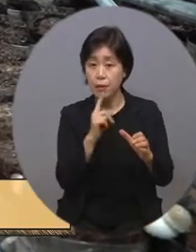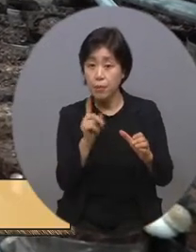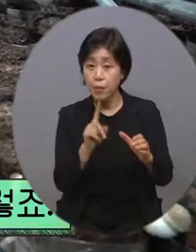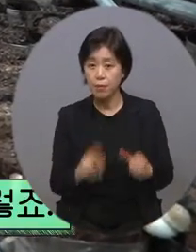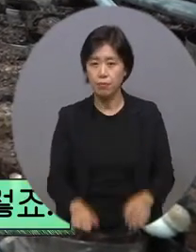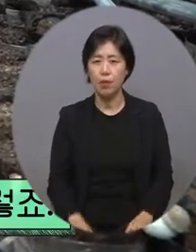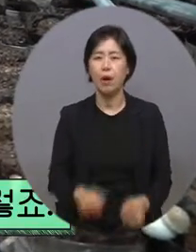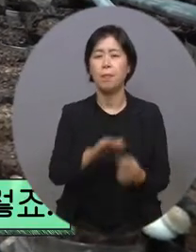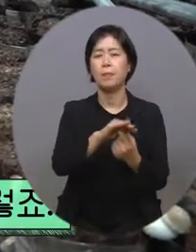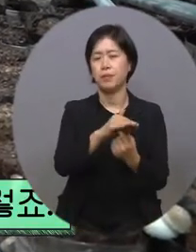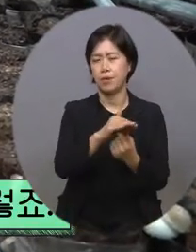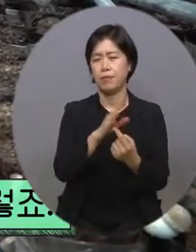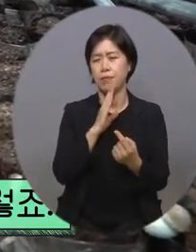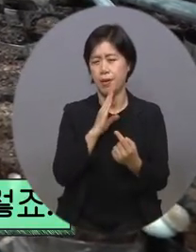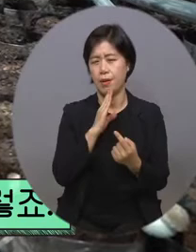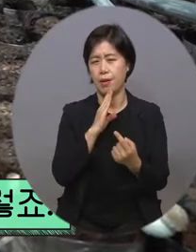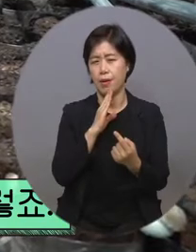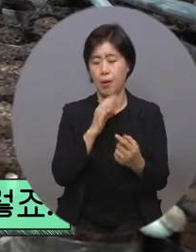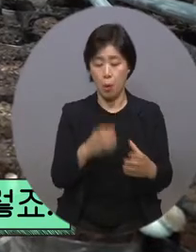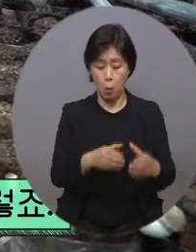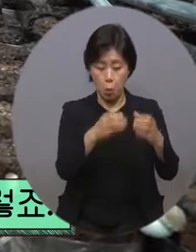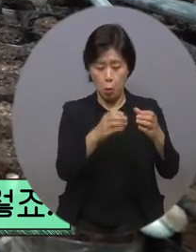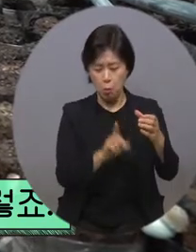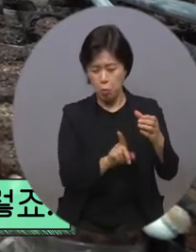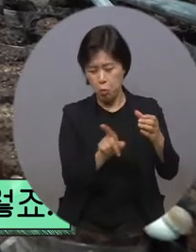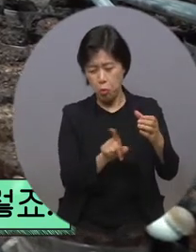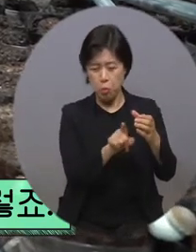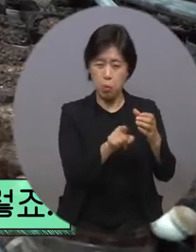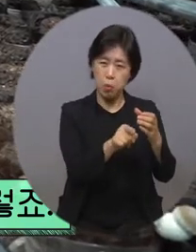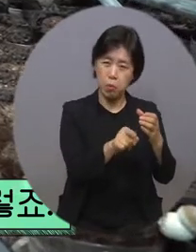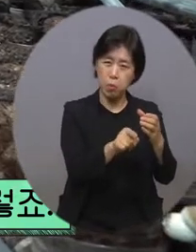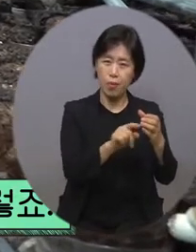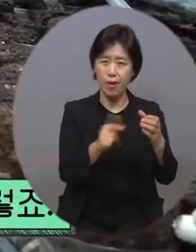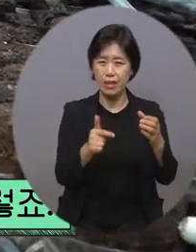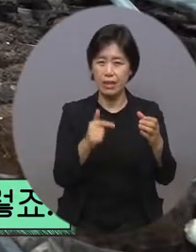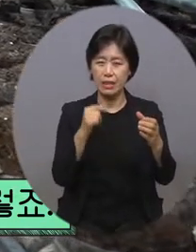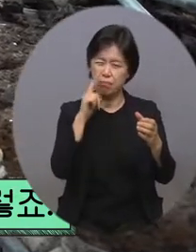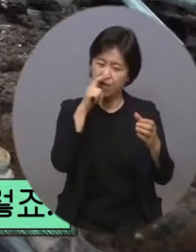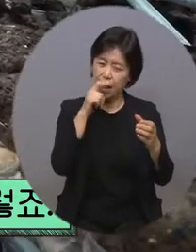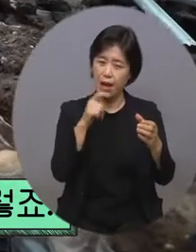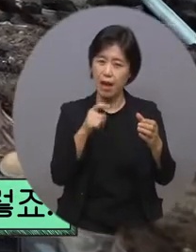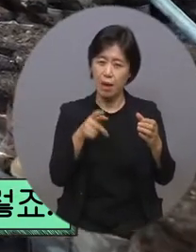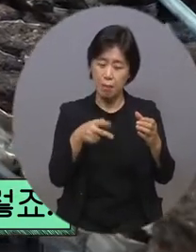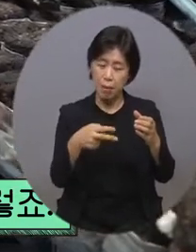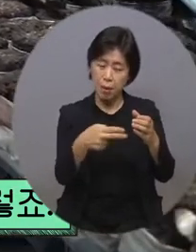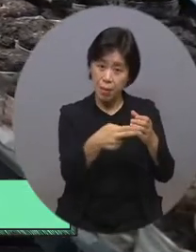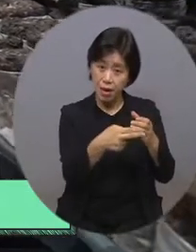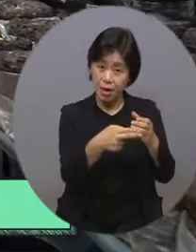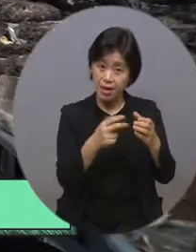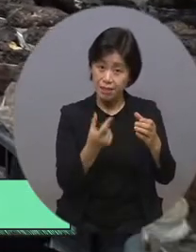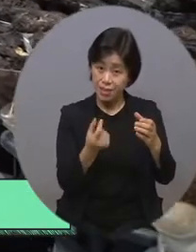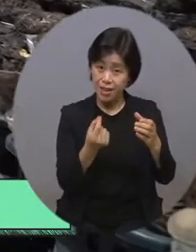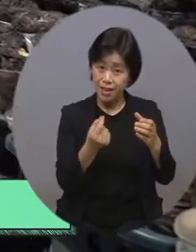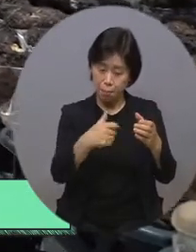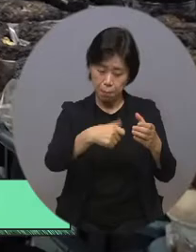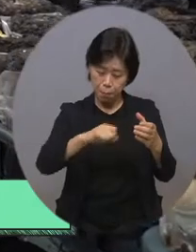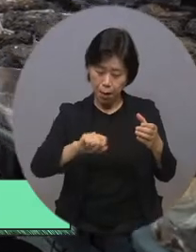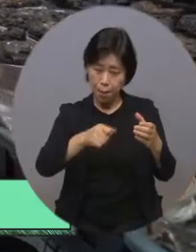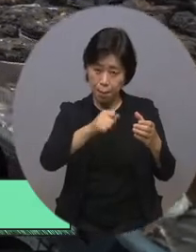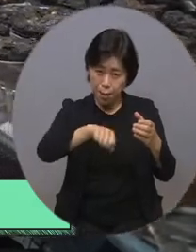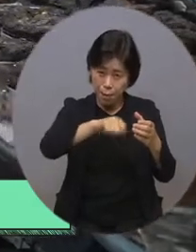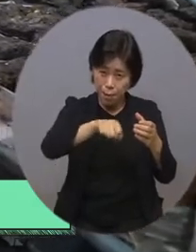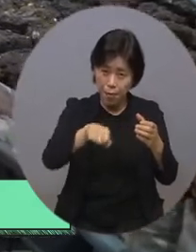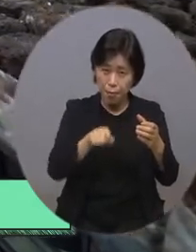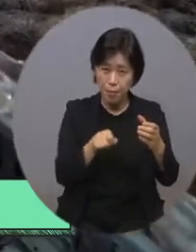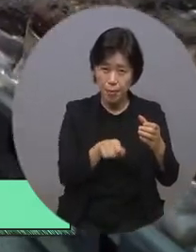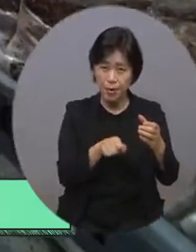버섯. 옆에 약간 지저분하고 나는 버섯 제거하라고. 그렇죠. 이런 거를 이렇게. 이렇게. 그래서